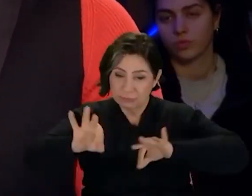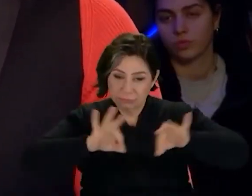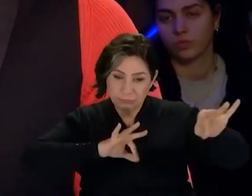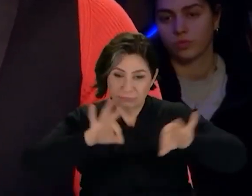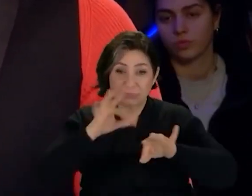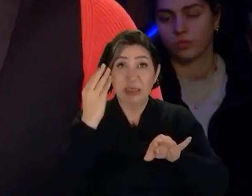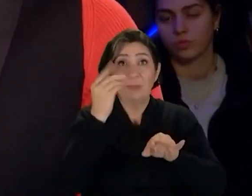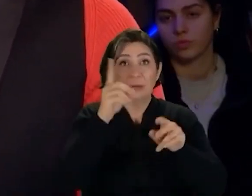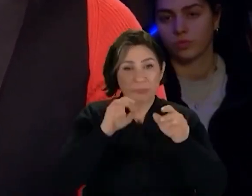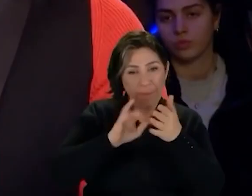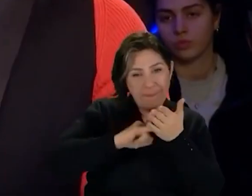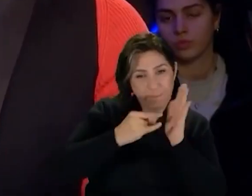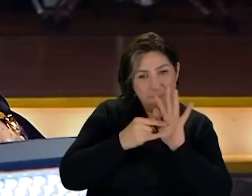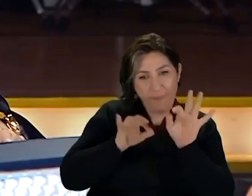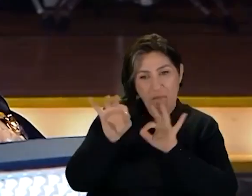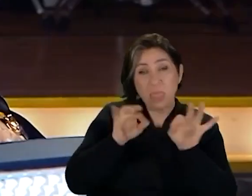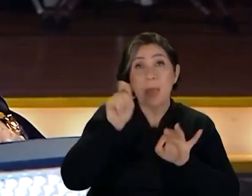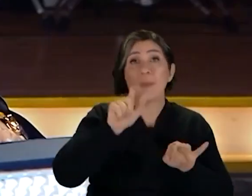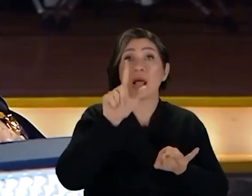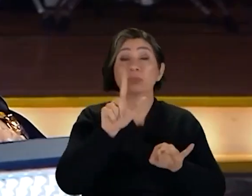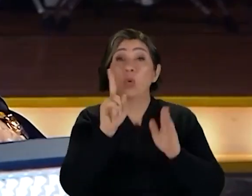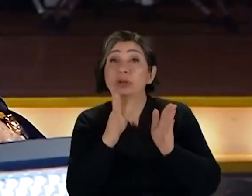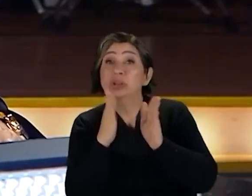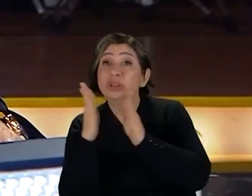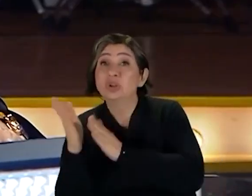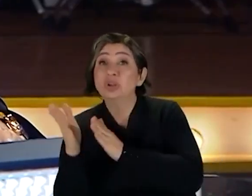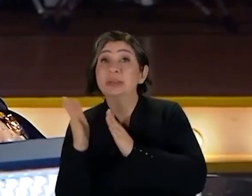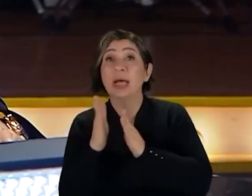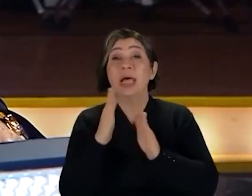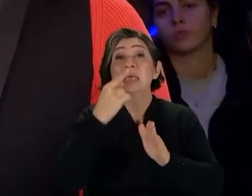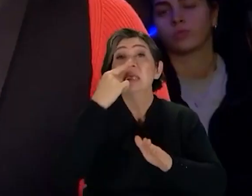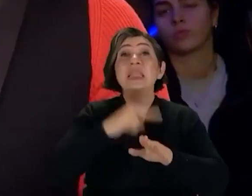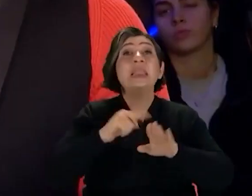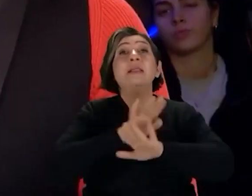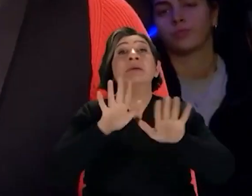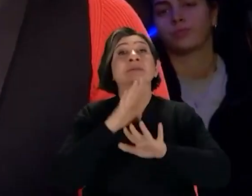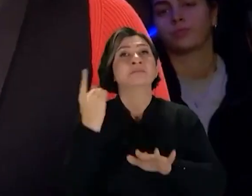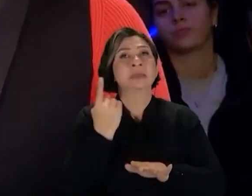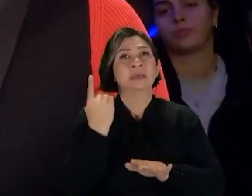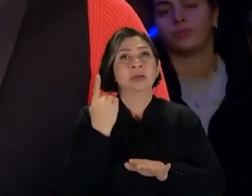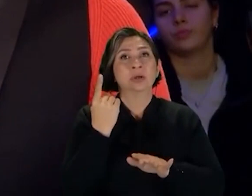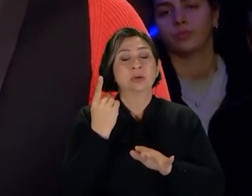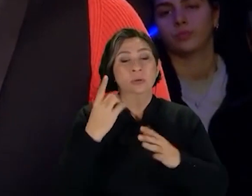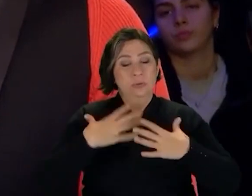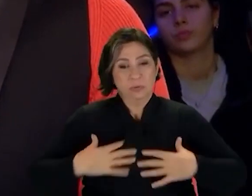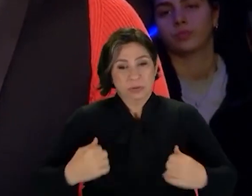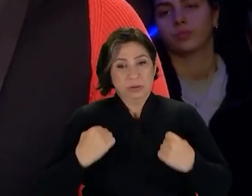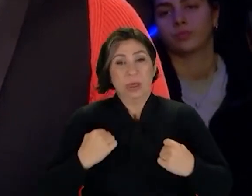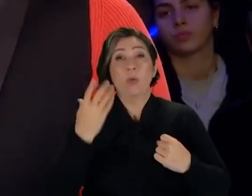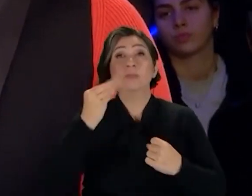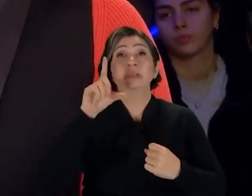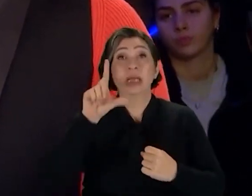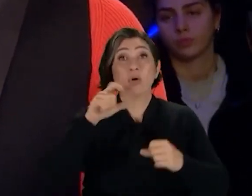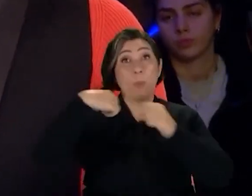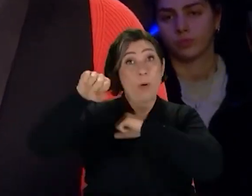barındırıyor yani iyi bir taktik yapmak gerekiyor Onun haricinde inanılmaz bir kondisyon gerektiriyor